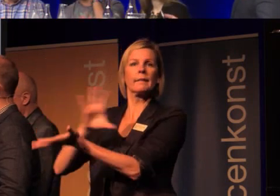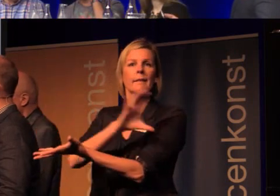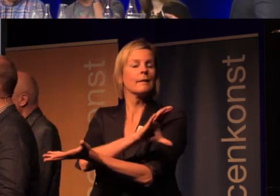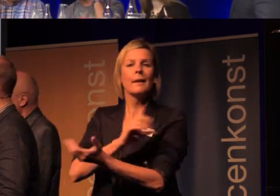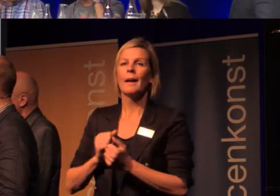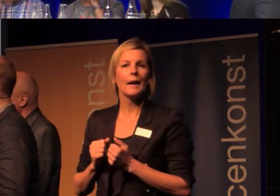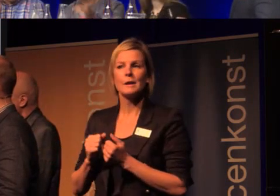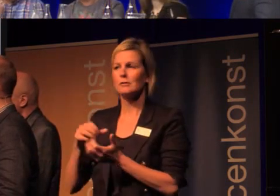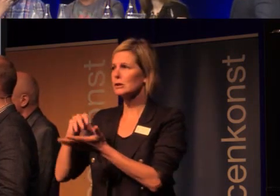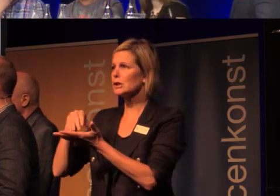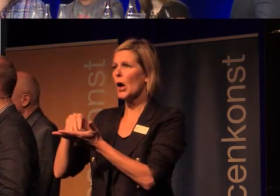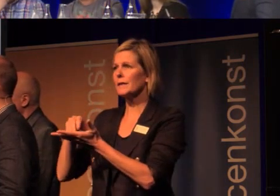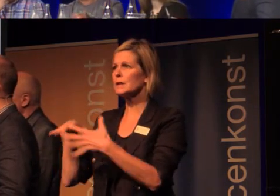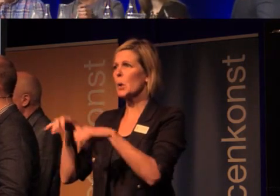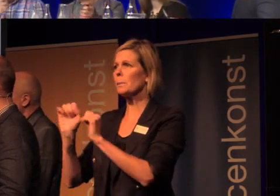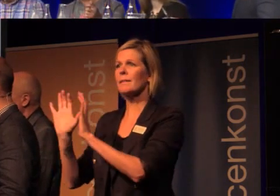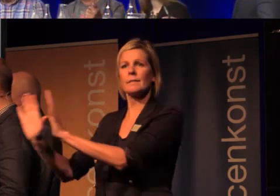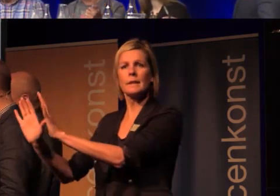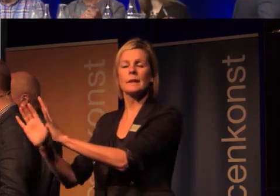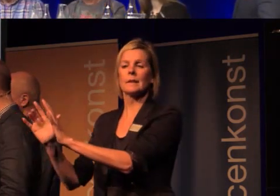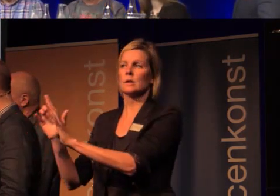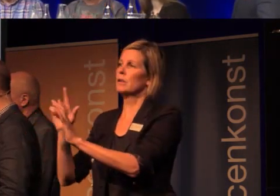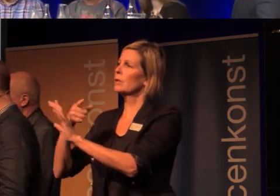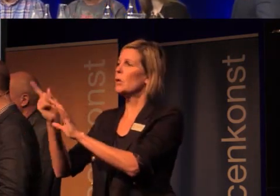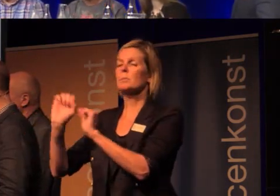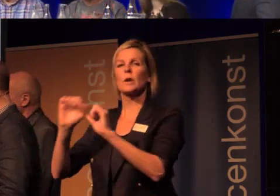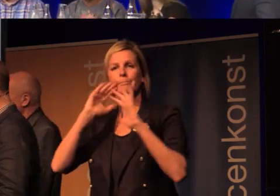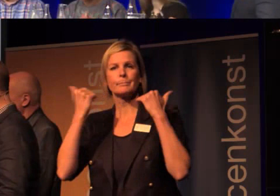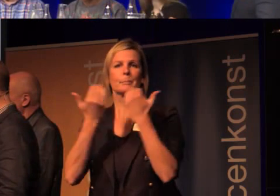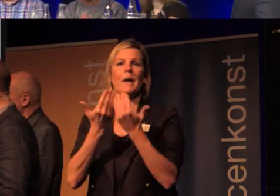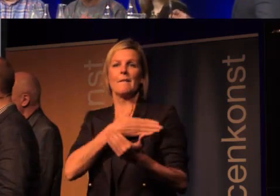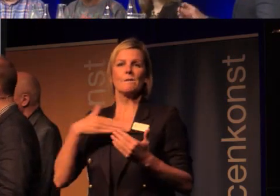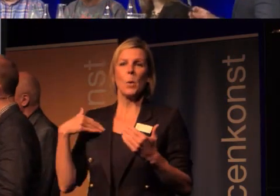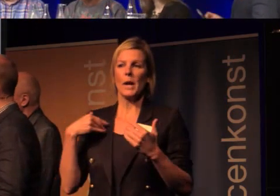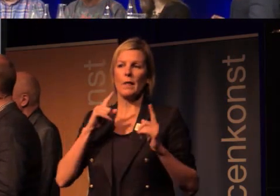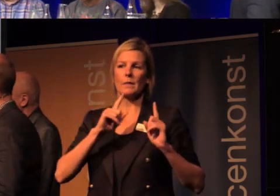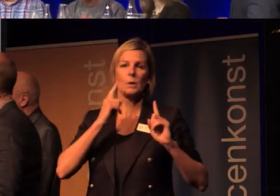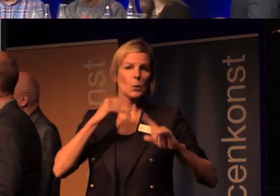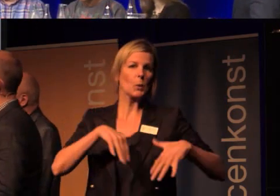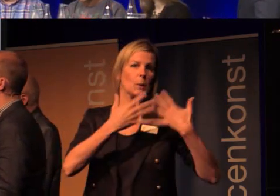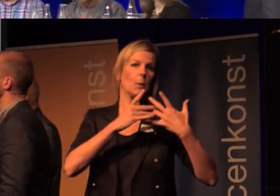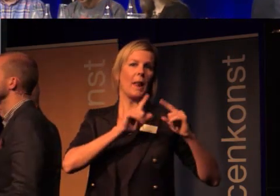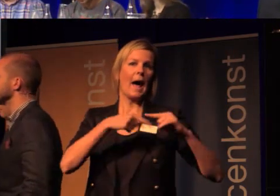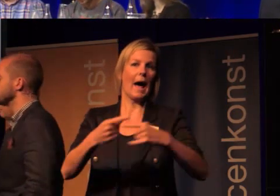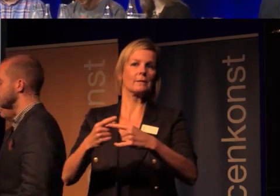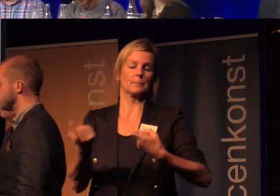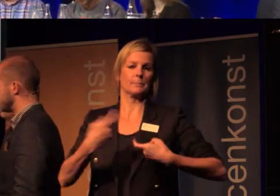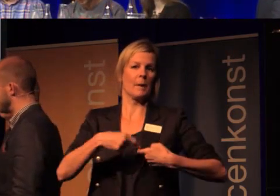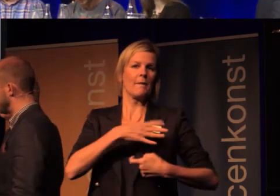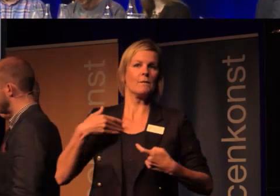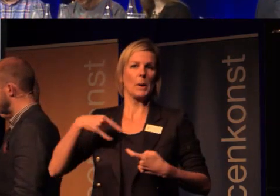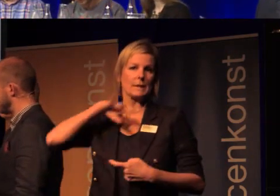ser jag som framförallt att bevara vårt nationella kulturarv. Sådant som tillhör vår historia. Vad gäller det